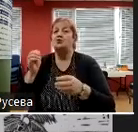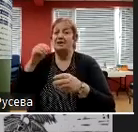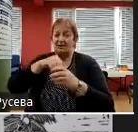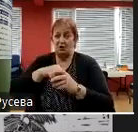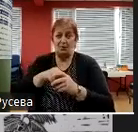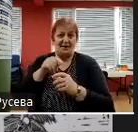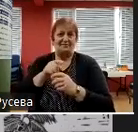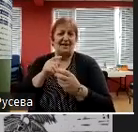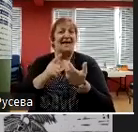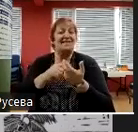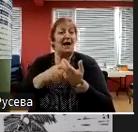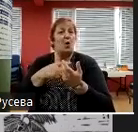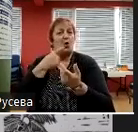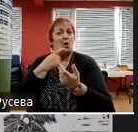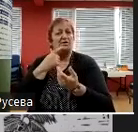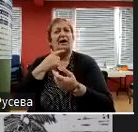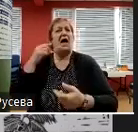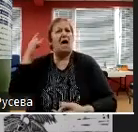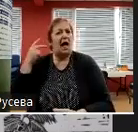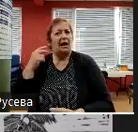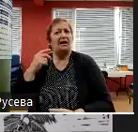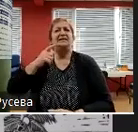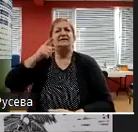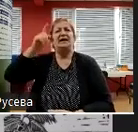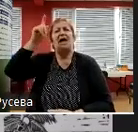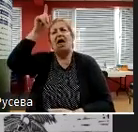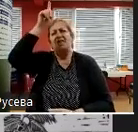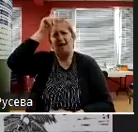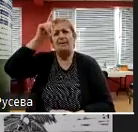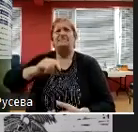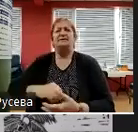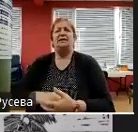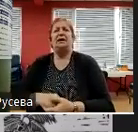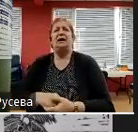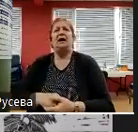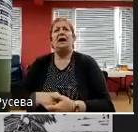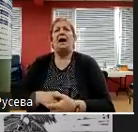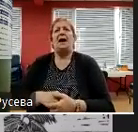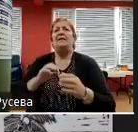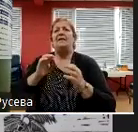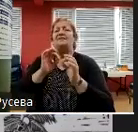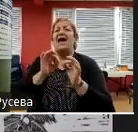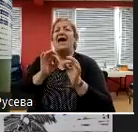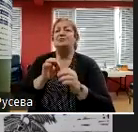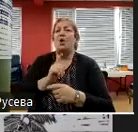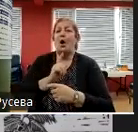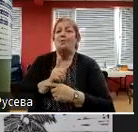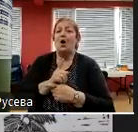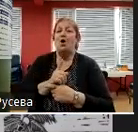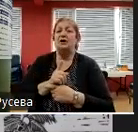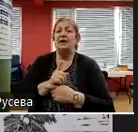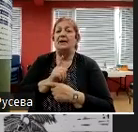на няколко езика, на различни езици. В Facebook също може да